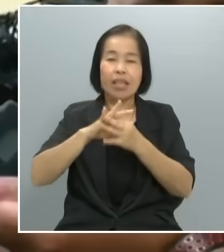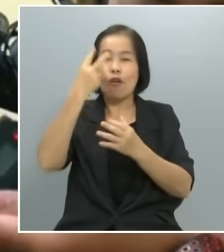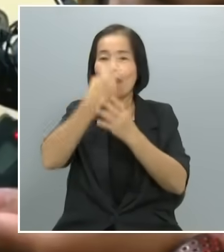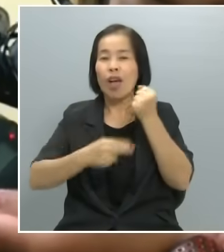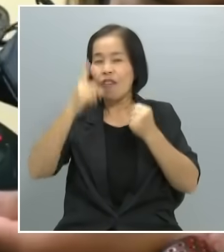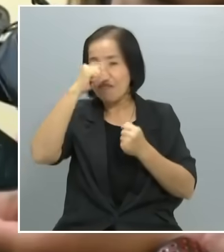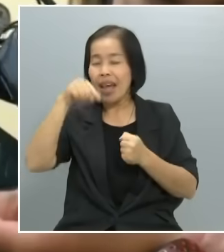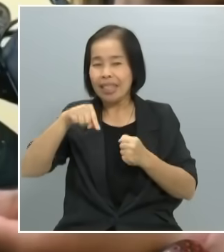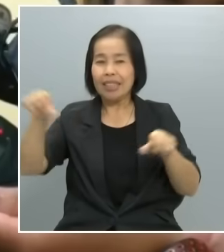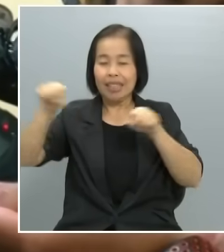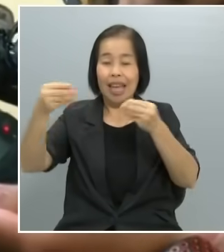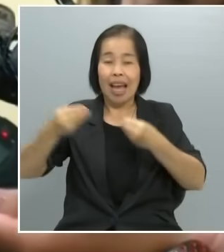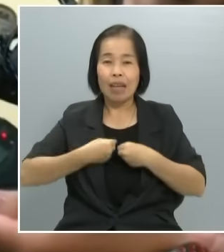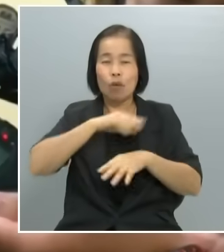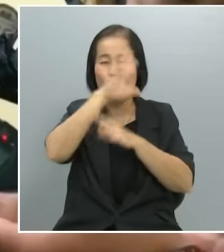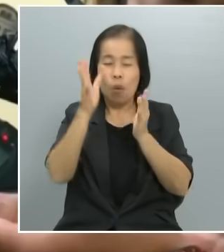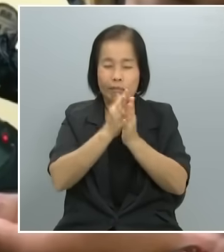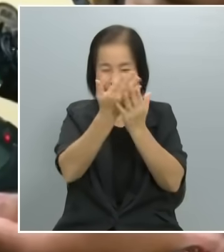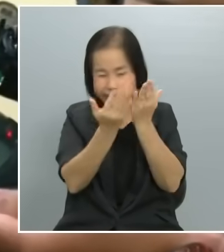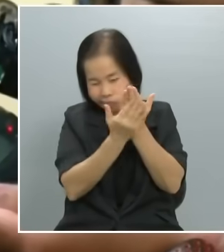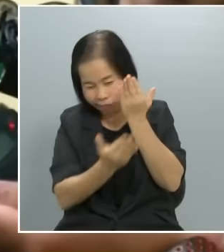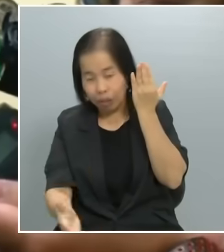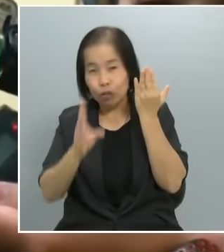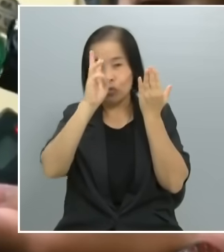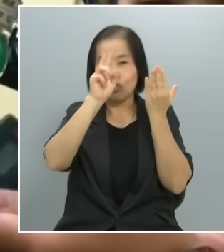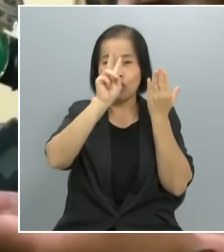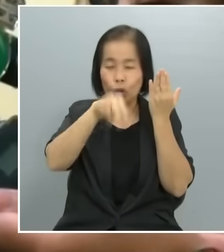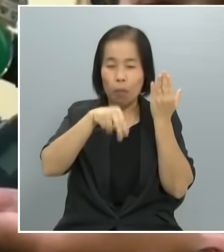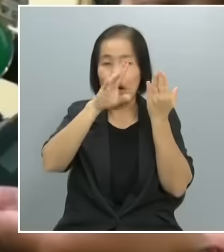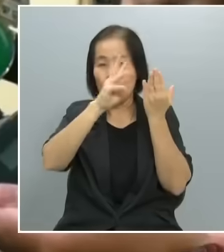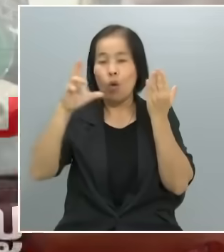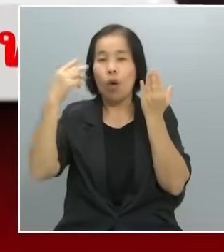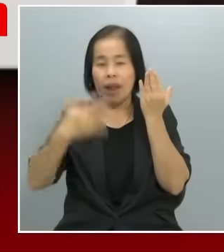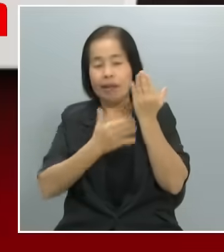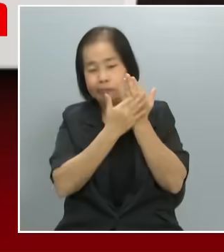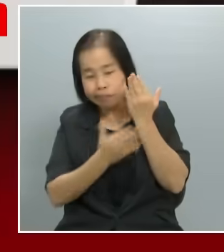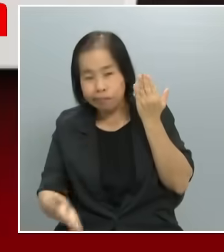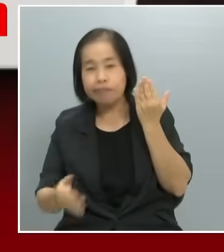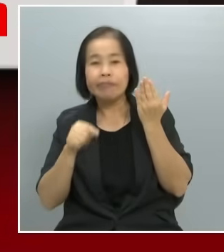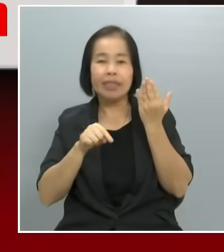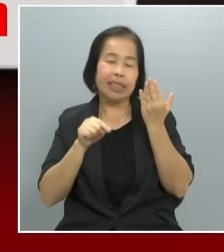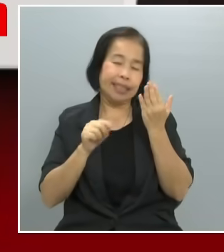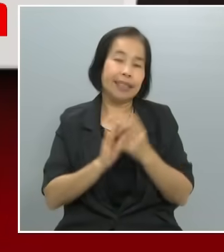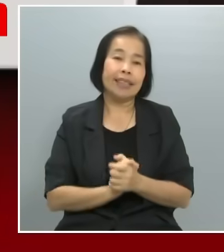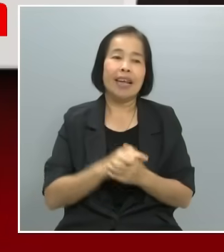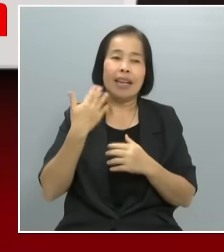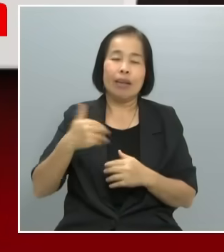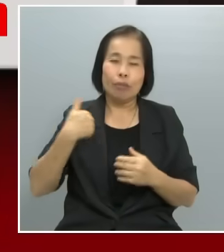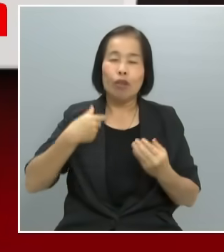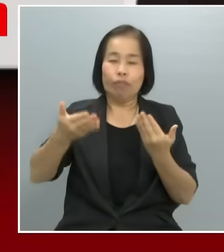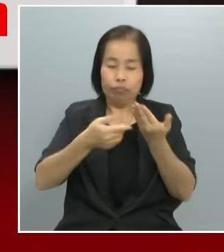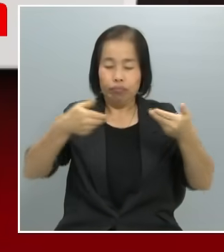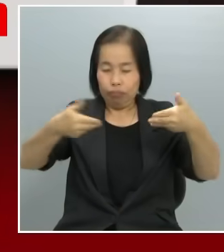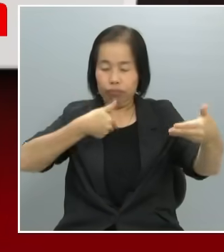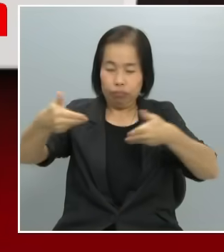ณ 2,600 เรื่องที่ตำรวจไซเบอร์รับมาพันตำรวจเอกกฤษณะพัฒนาเจริญโฆษกกองบัญชาการตำร